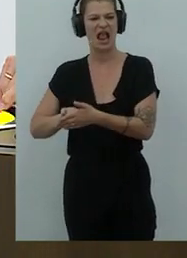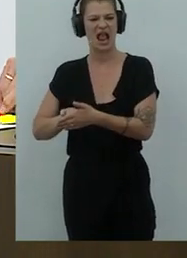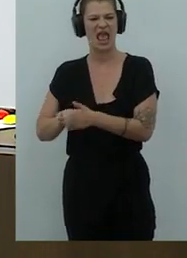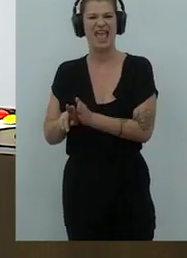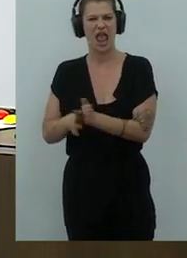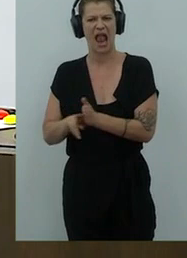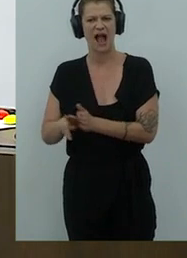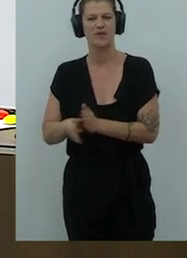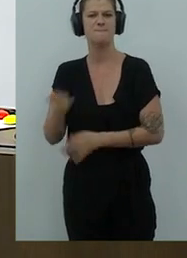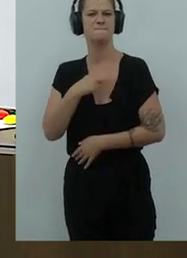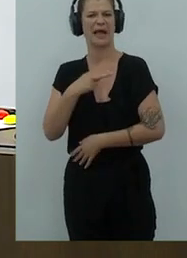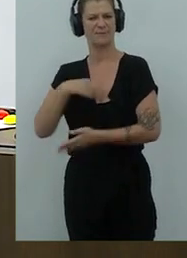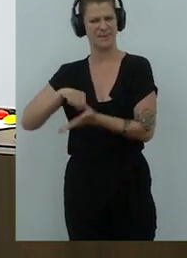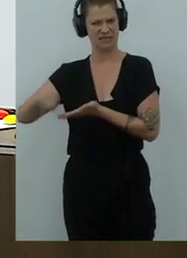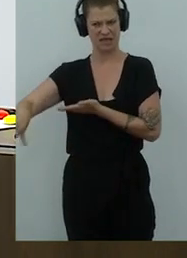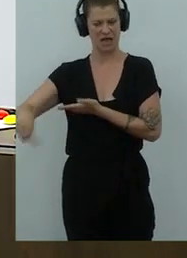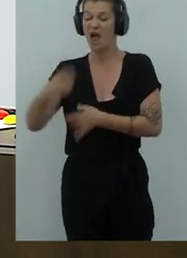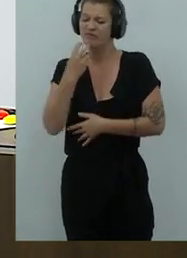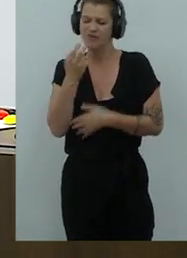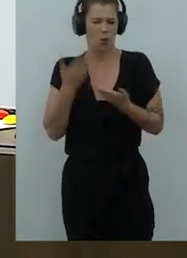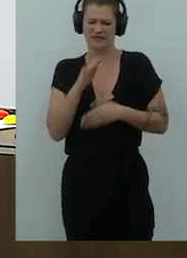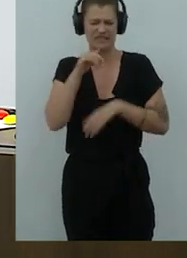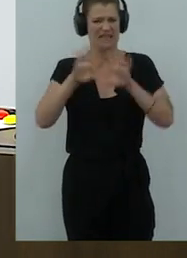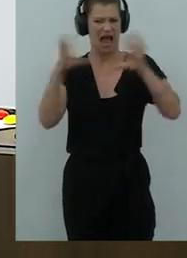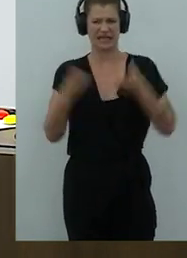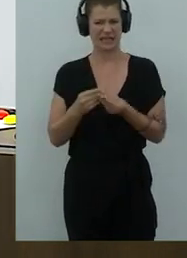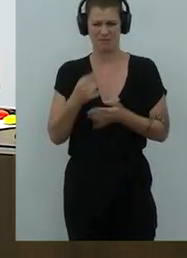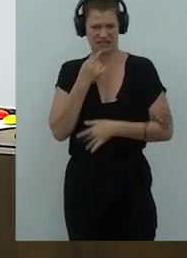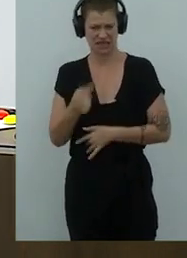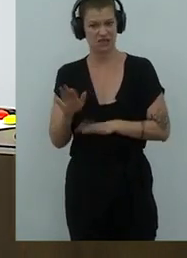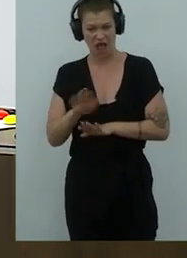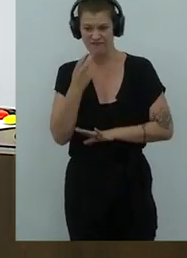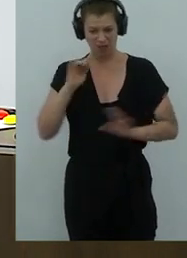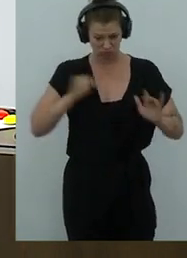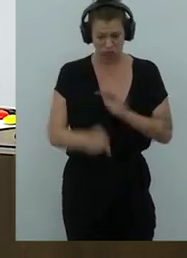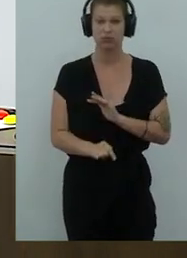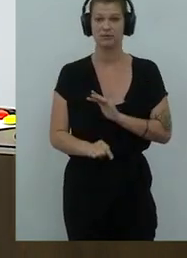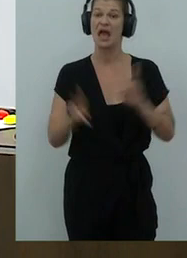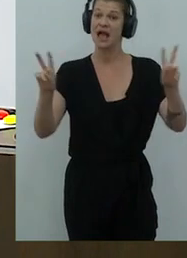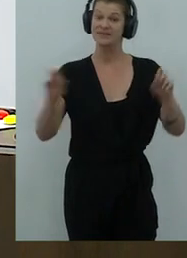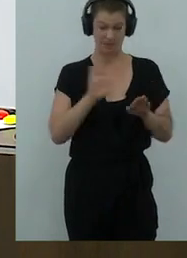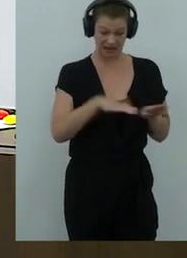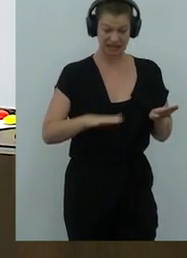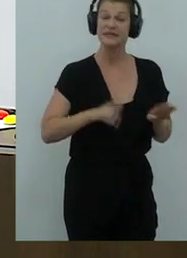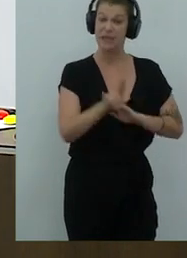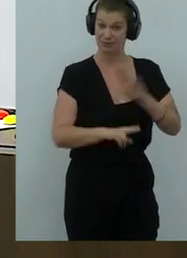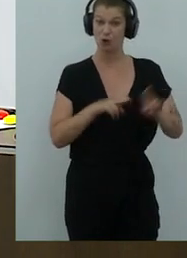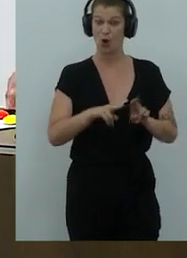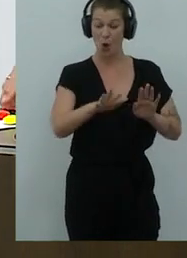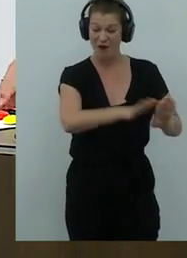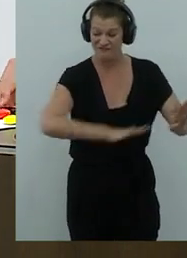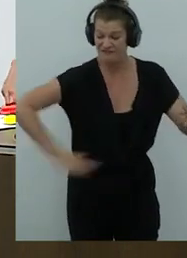bleiben heute, sondern ich möchte konkreter werden. Statt Kinderbetreuung, von der ist heute schon gesprochen worden, flächendeckend für alle